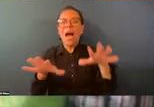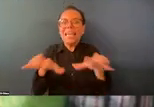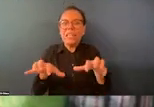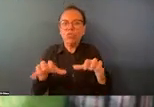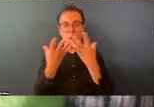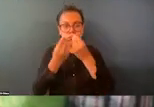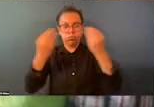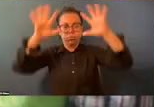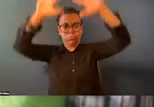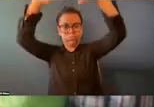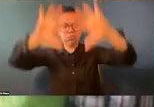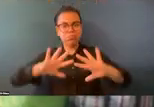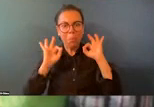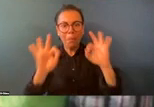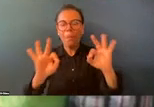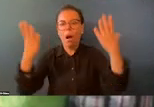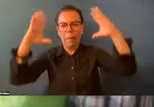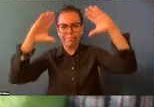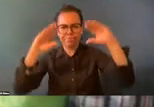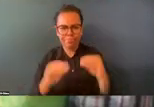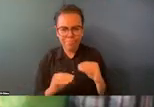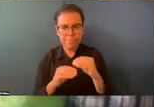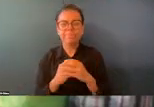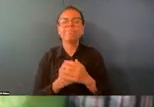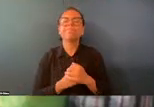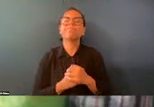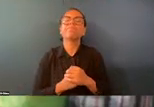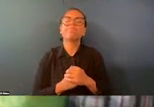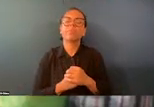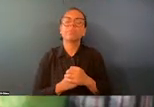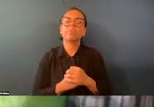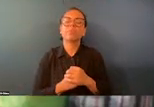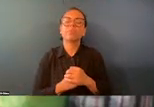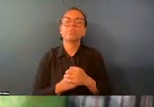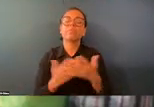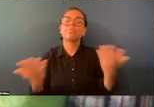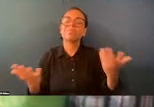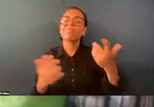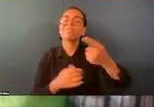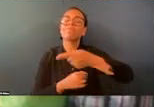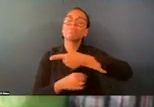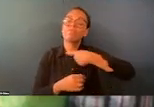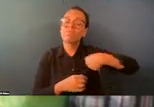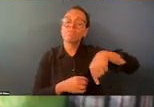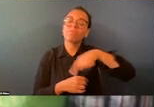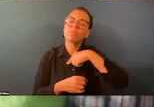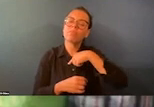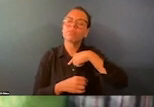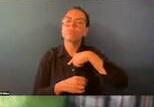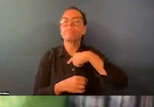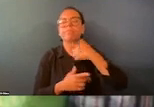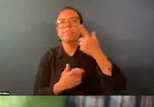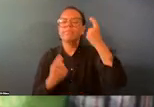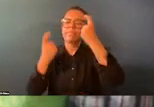Также у нас растет число дней с температурой 40 и более в летний период. Если предыдущие